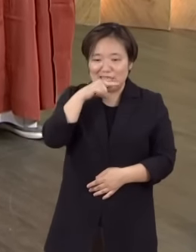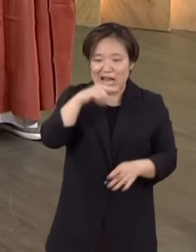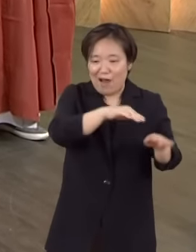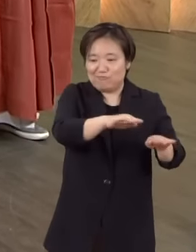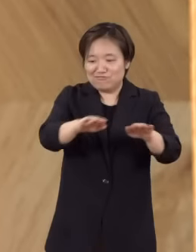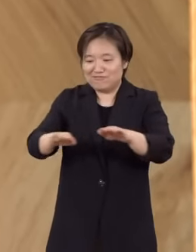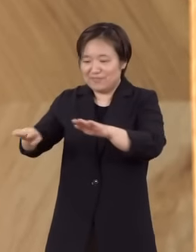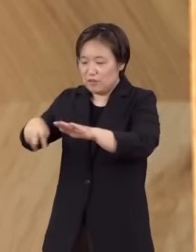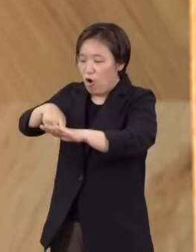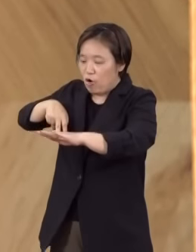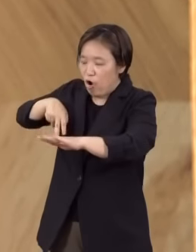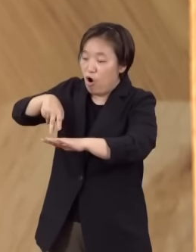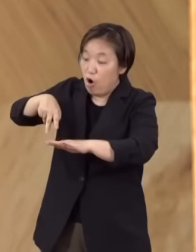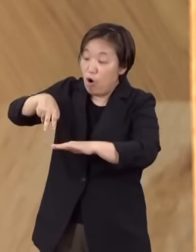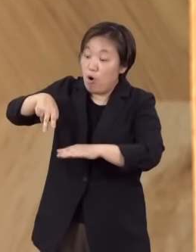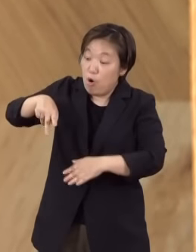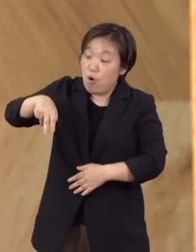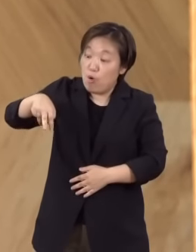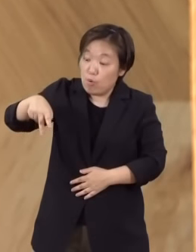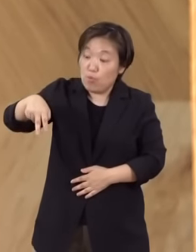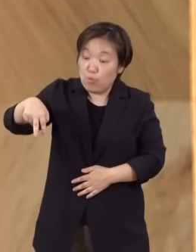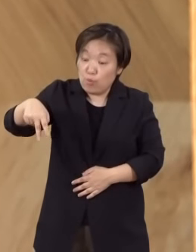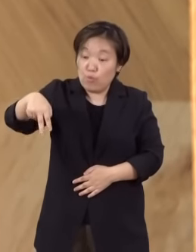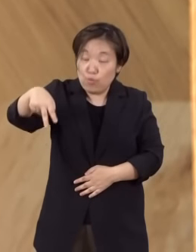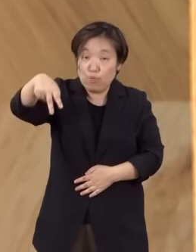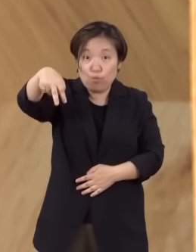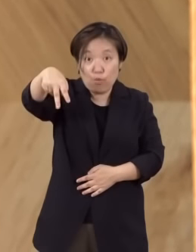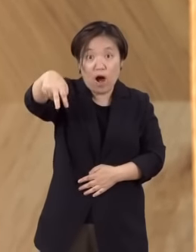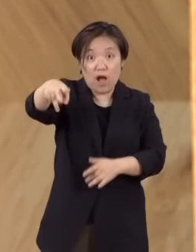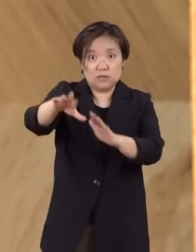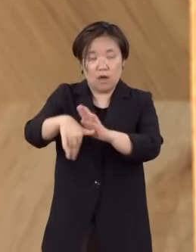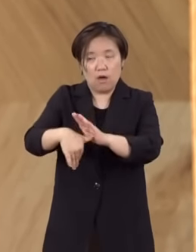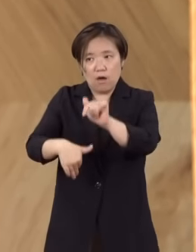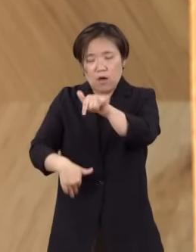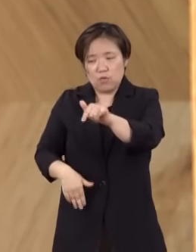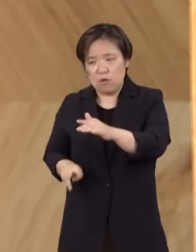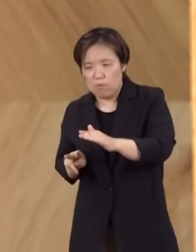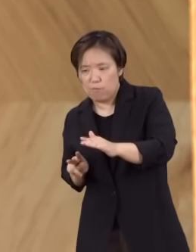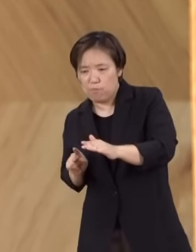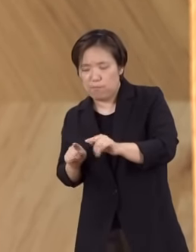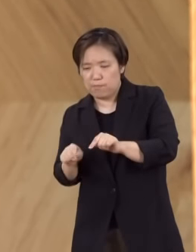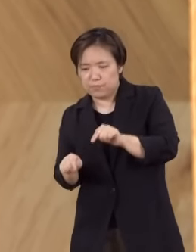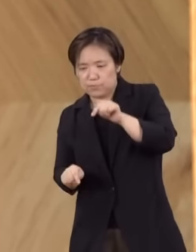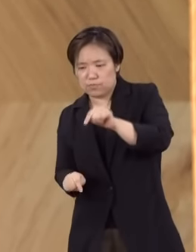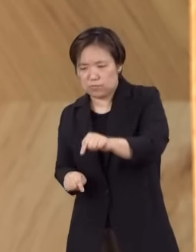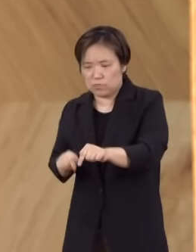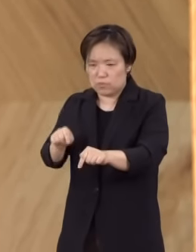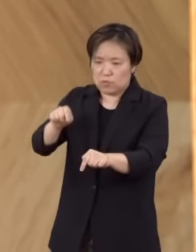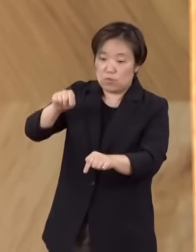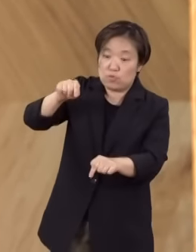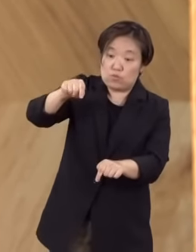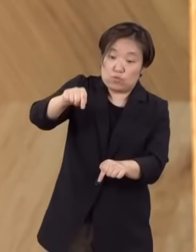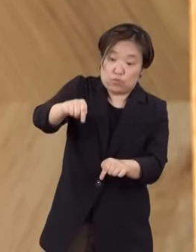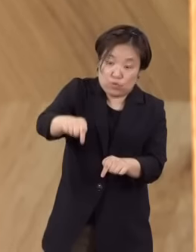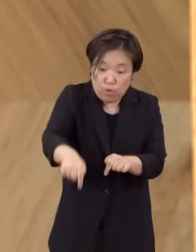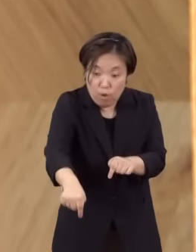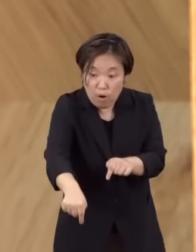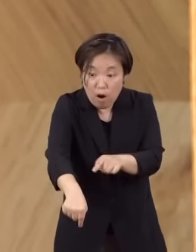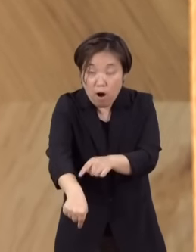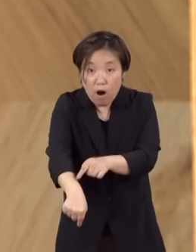보니 계속 걸어 들어갔는데 오른쪽 발을 내 디디니 어느 순간 발이 땅에